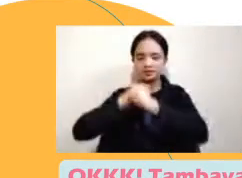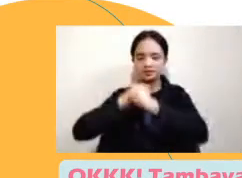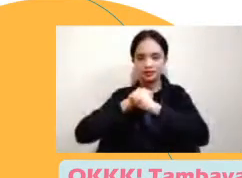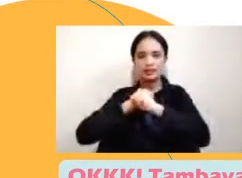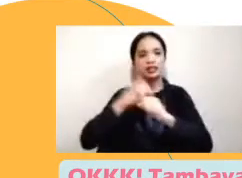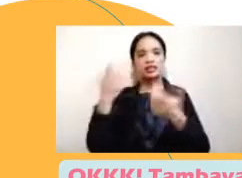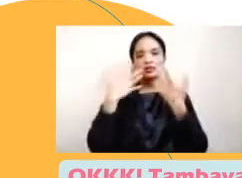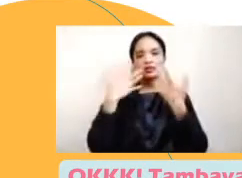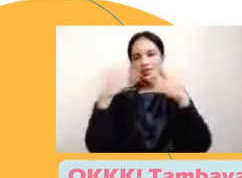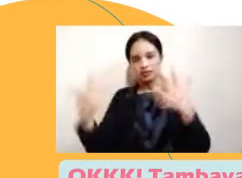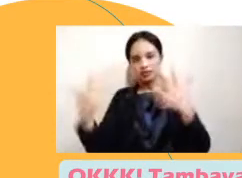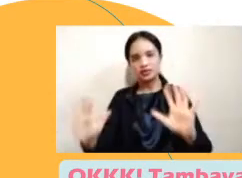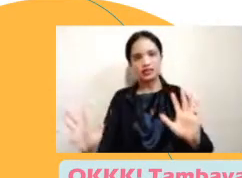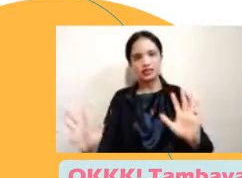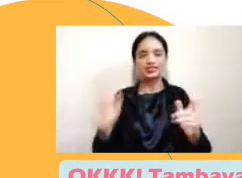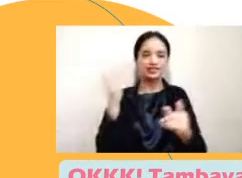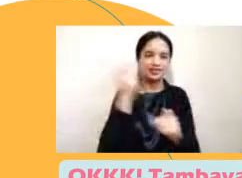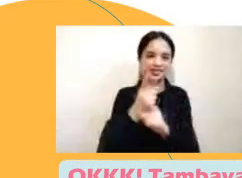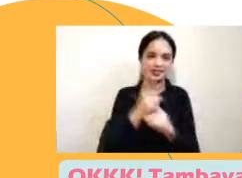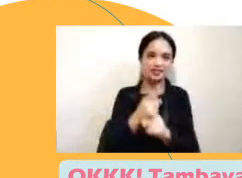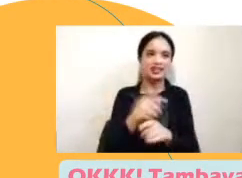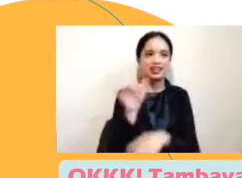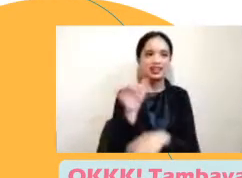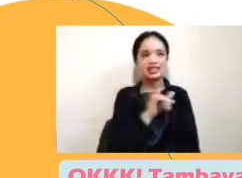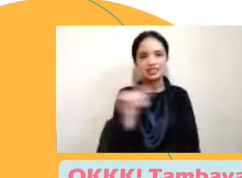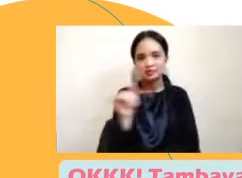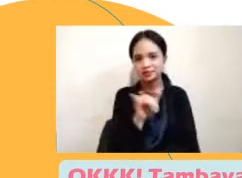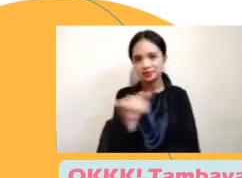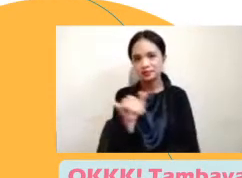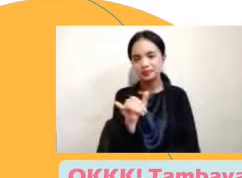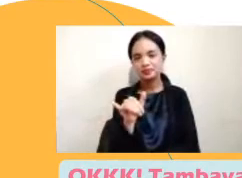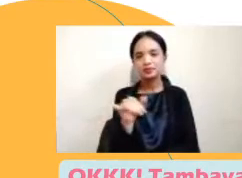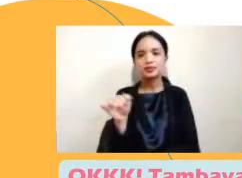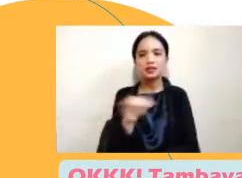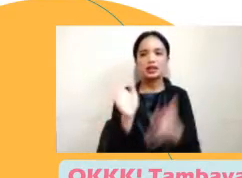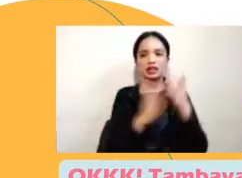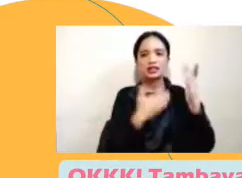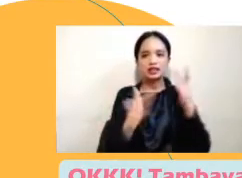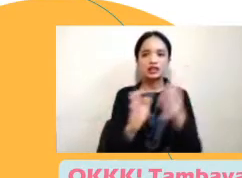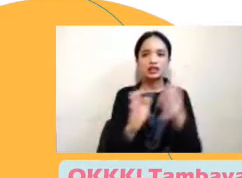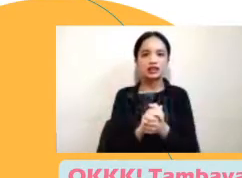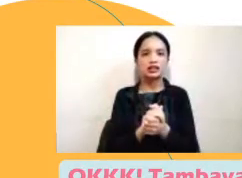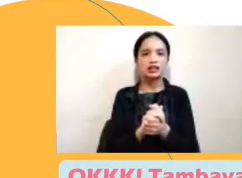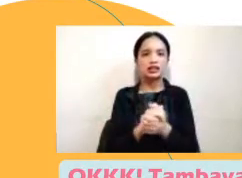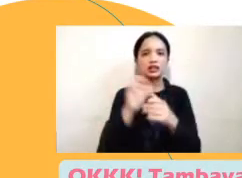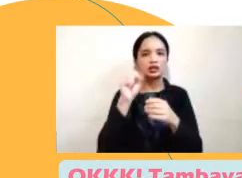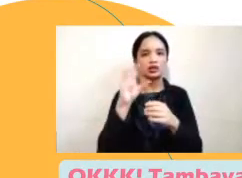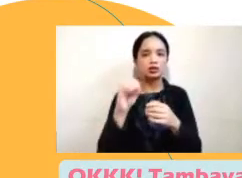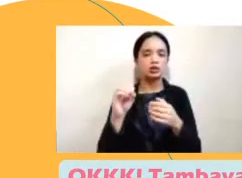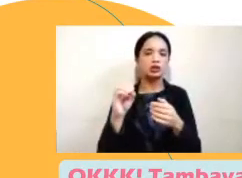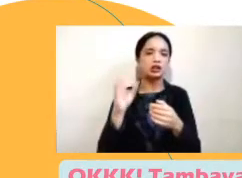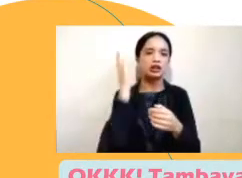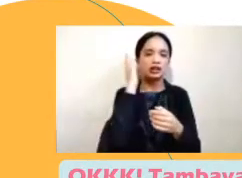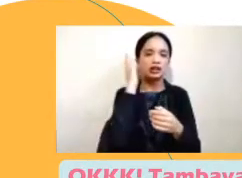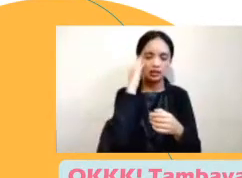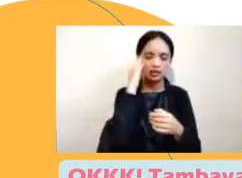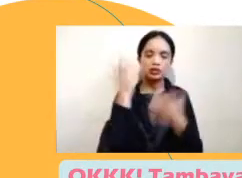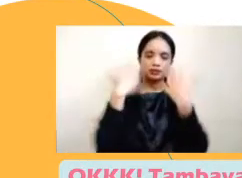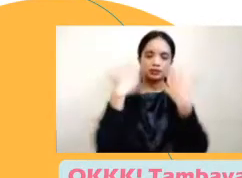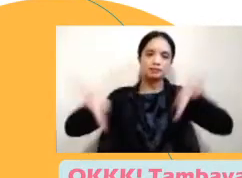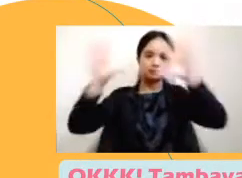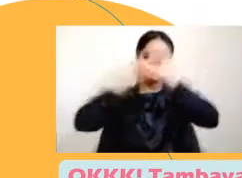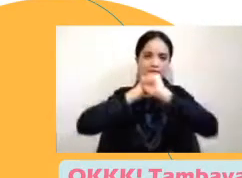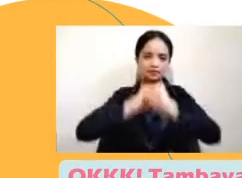kami. Parang curtain call nung kanta. Somehow, di ba? Para alam mo nang patapos na. So,